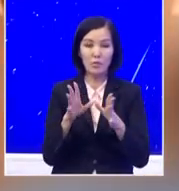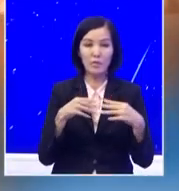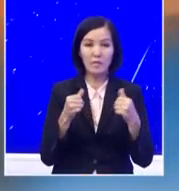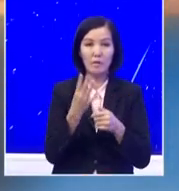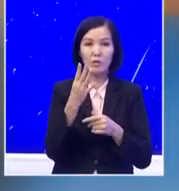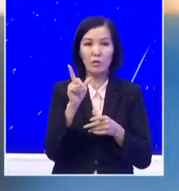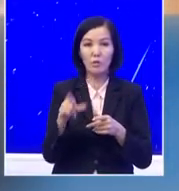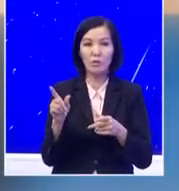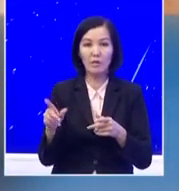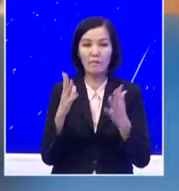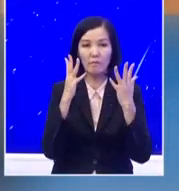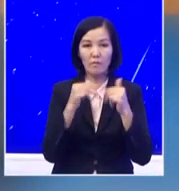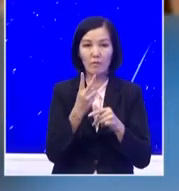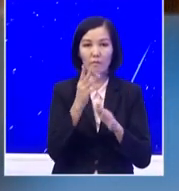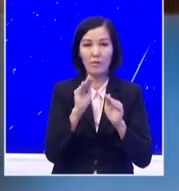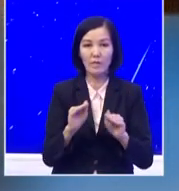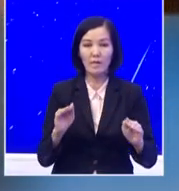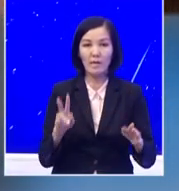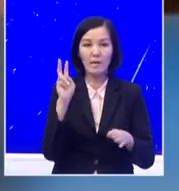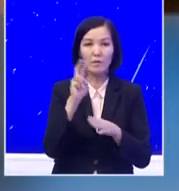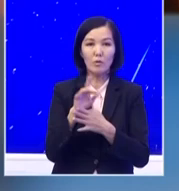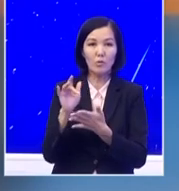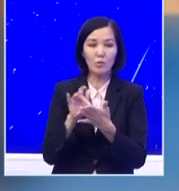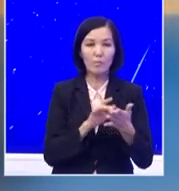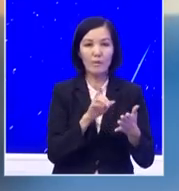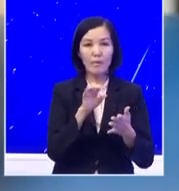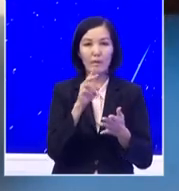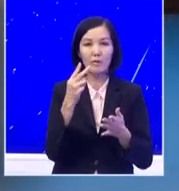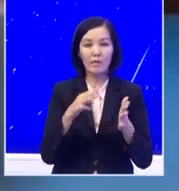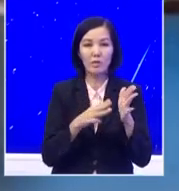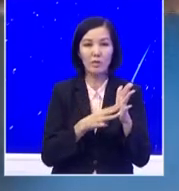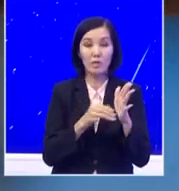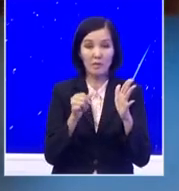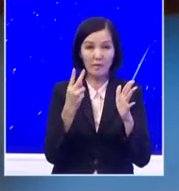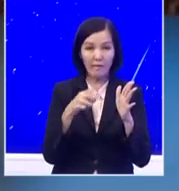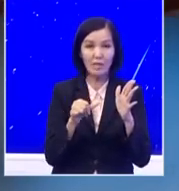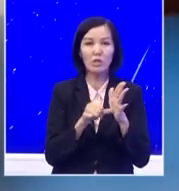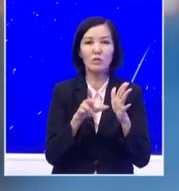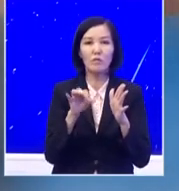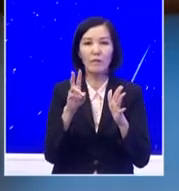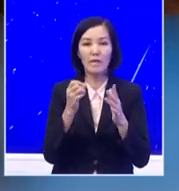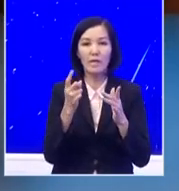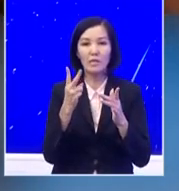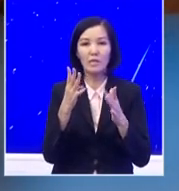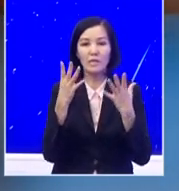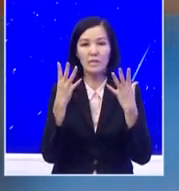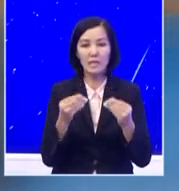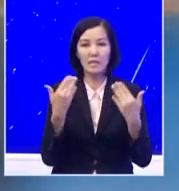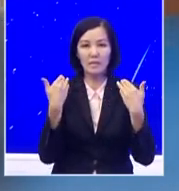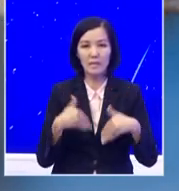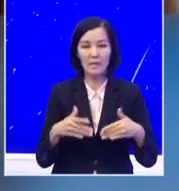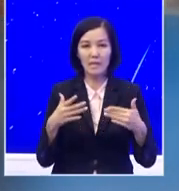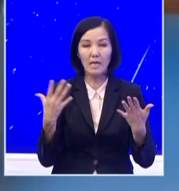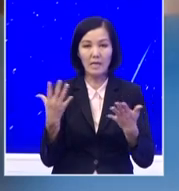четырех человек, в том числе двое детей, приехала на турбазу из Барнаула 26 июля. Через несколько дней их тела нашли в